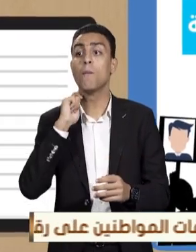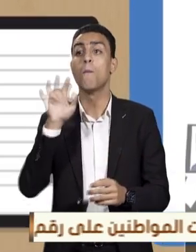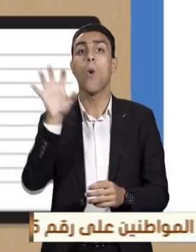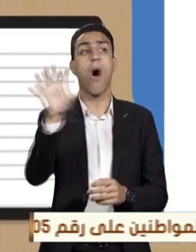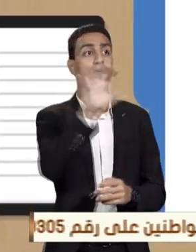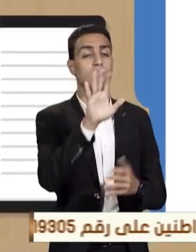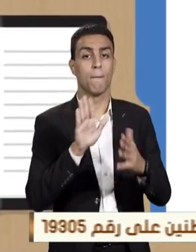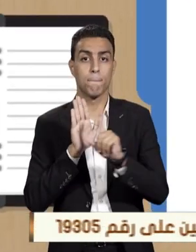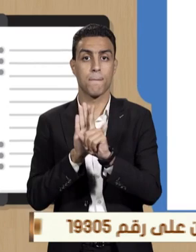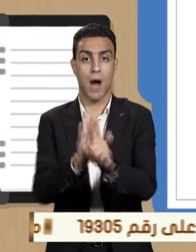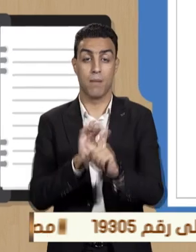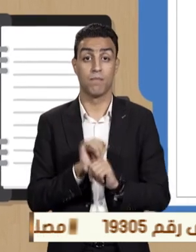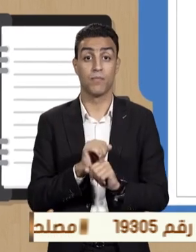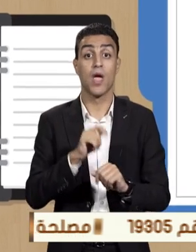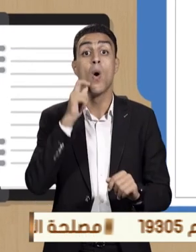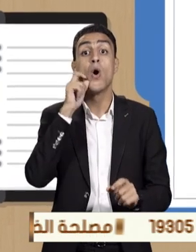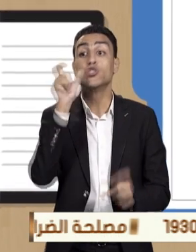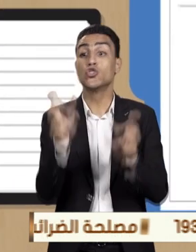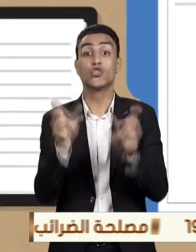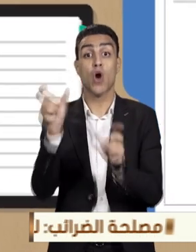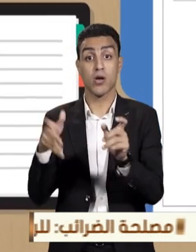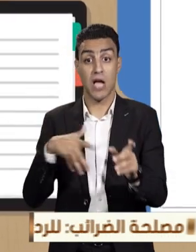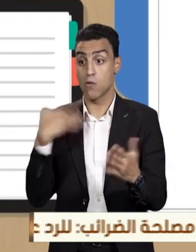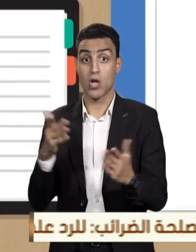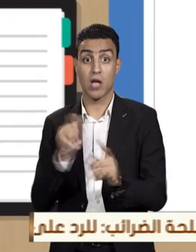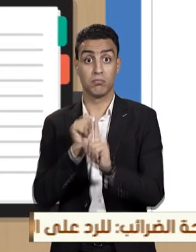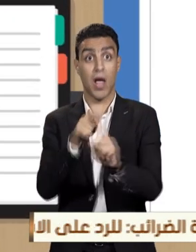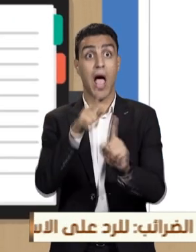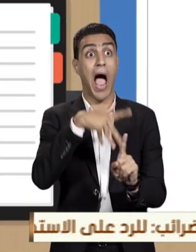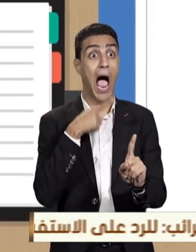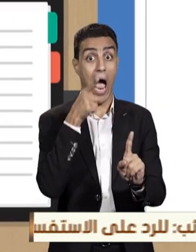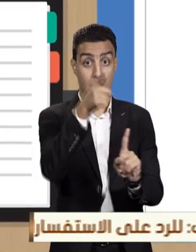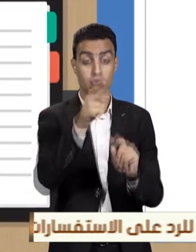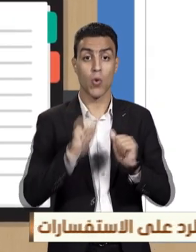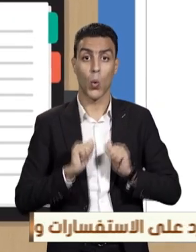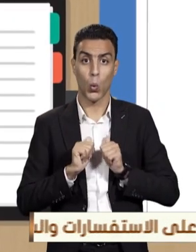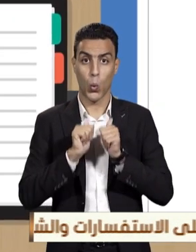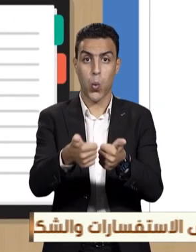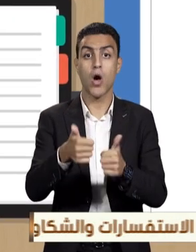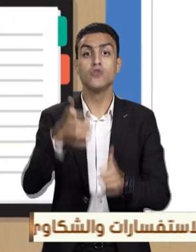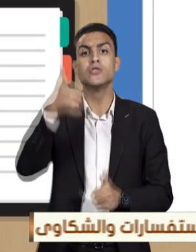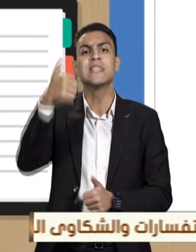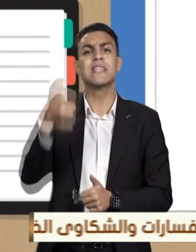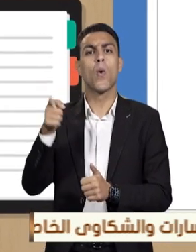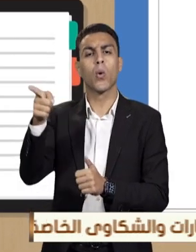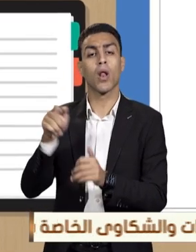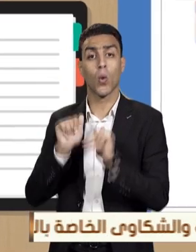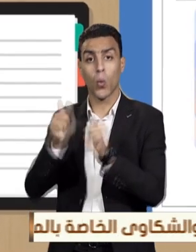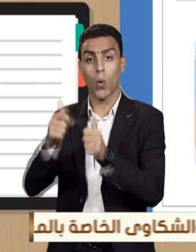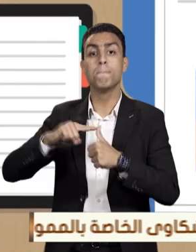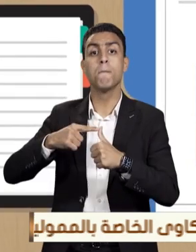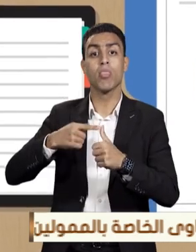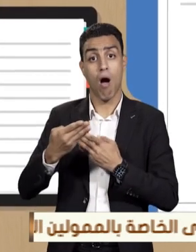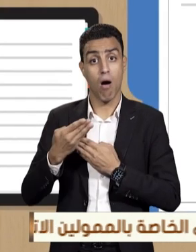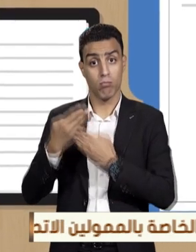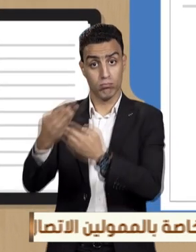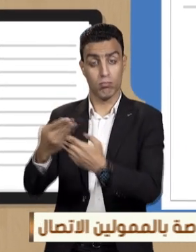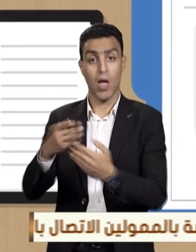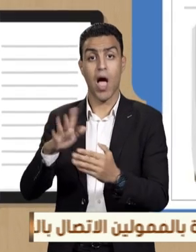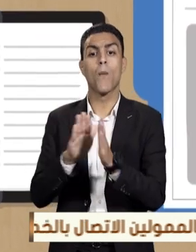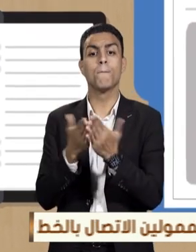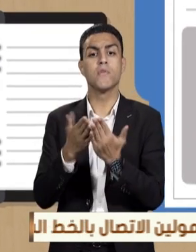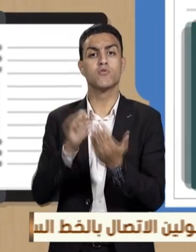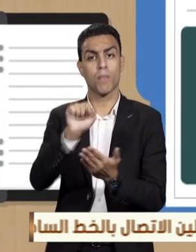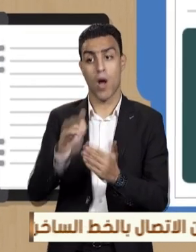كل محافظة منها. وعشان أي ناخب يؤيد أي مترشح عليه التوجه إلى أقرب شهر عقاري ومعاه بطاقة الرقم القومي أو